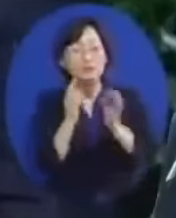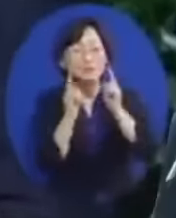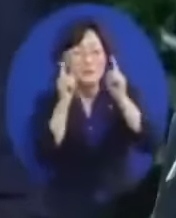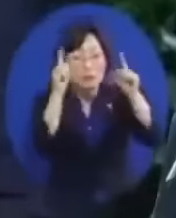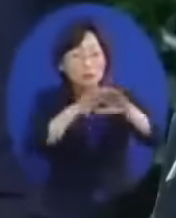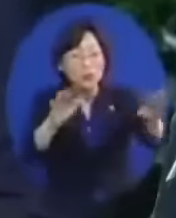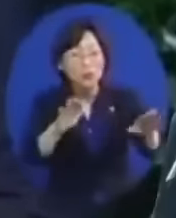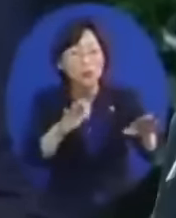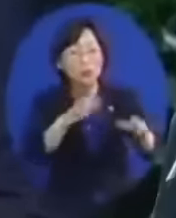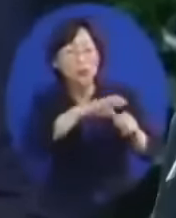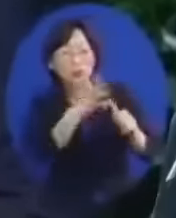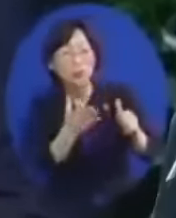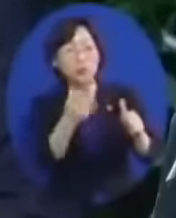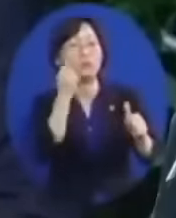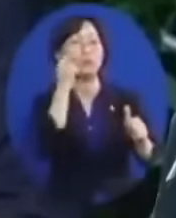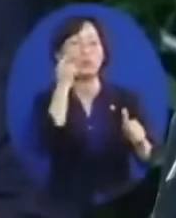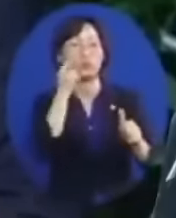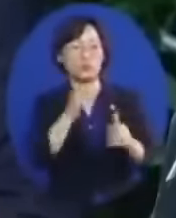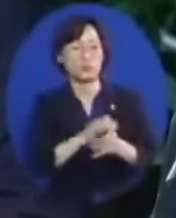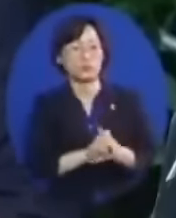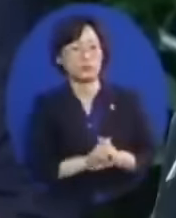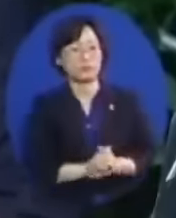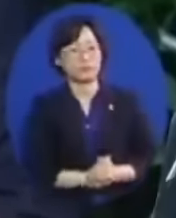스트레스에서 노연함을 받지 못하고 있는 것입니다.